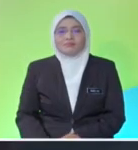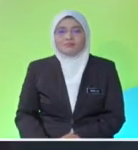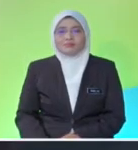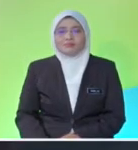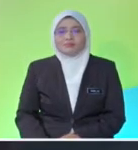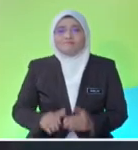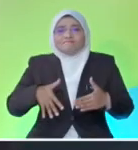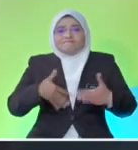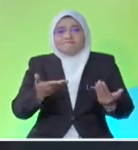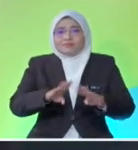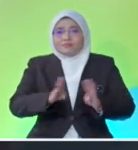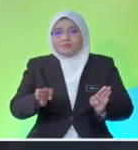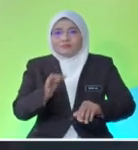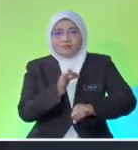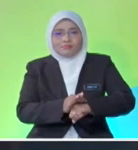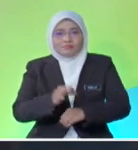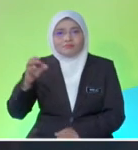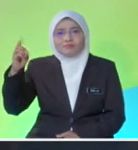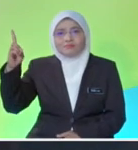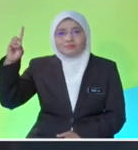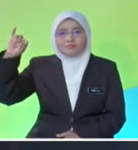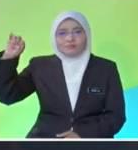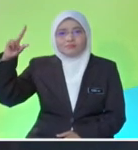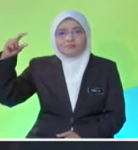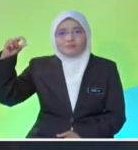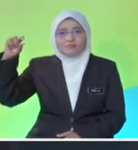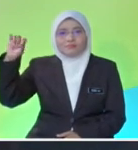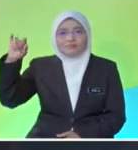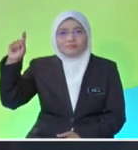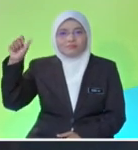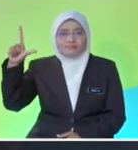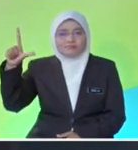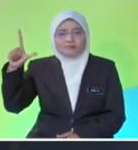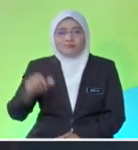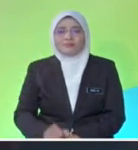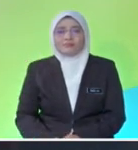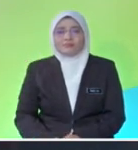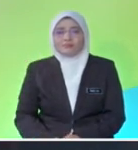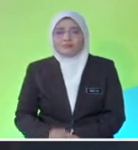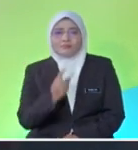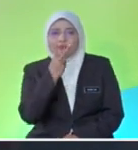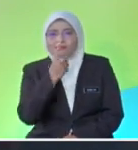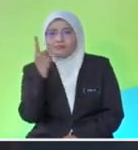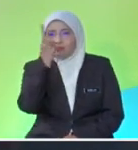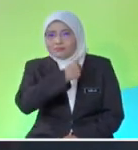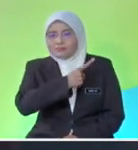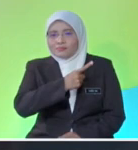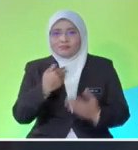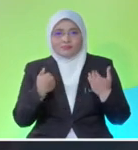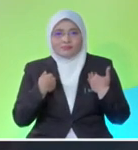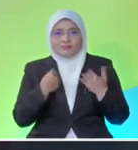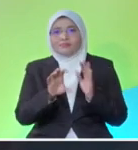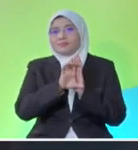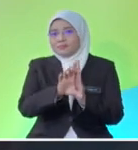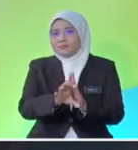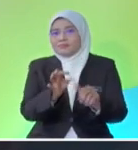jam analog, cikgu? Baiklah. Seperti yang Nisa lihat, di hadapan kita ada jam analog dan bersama saya ni